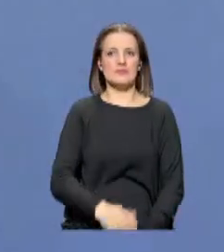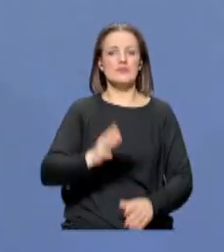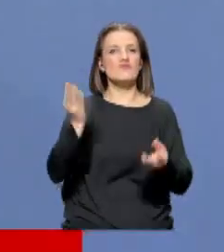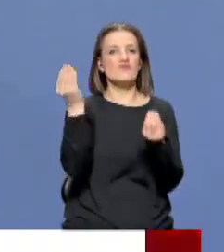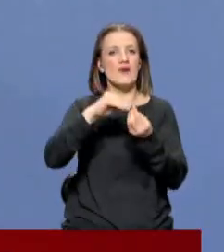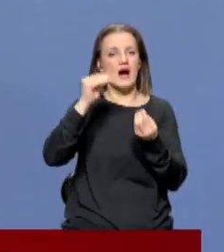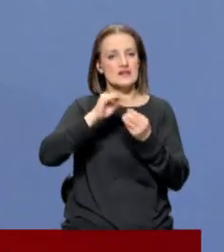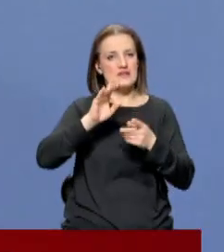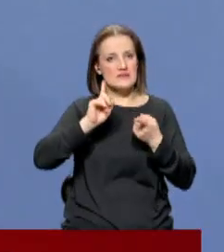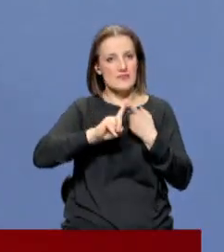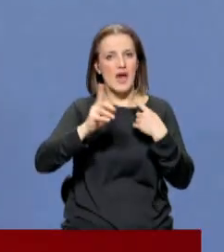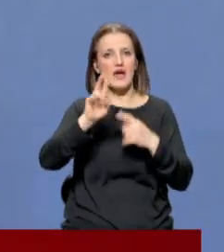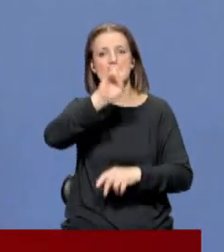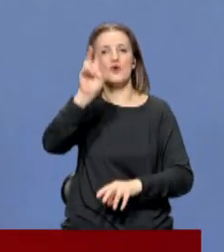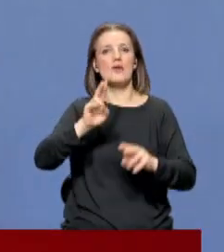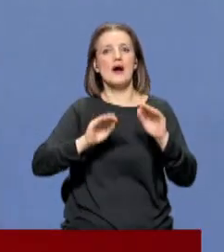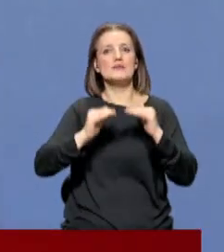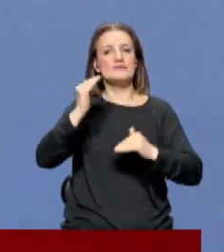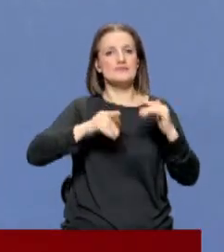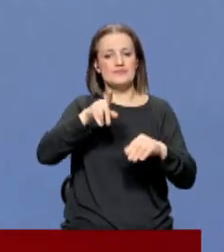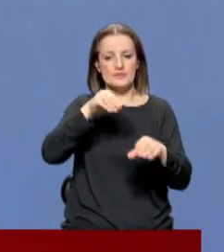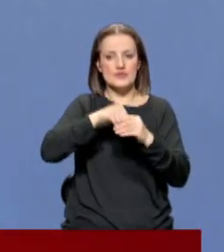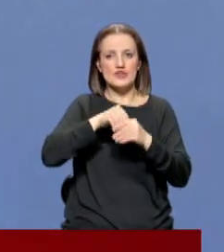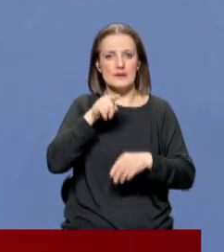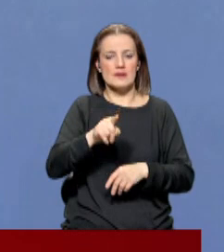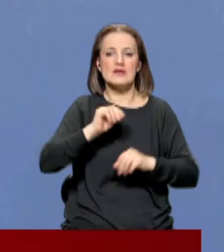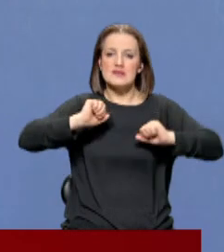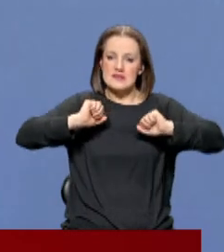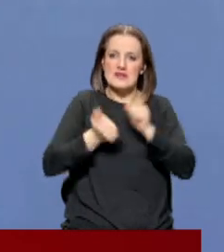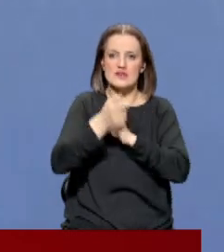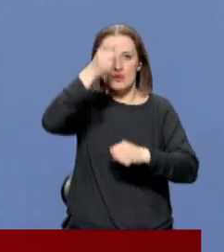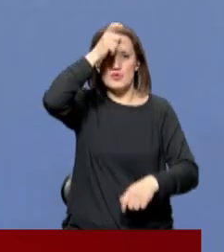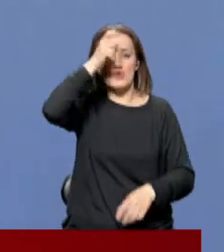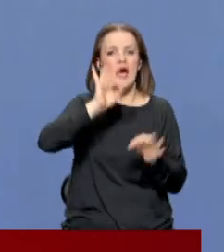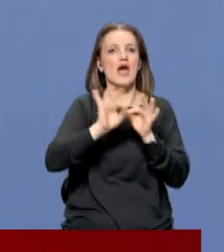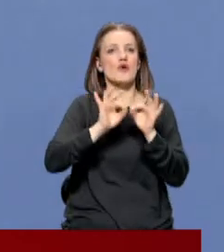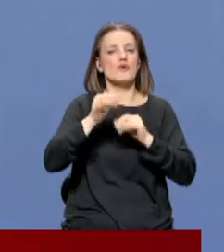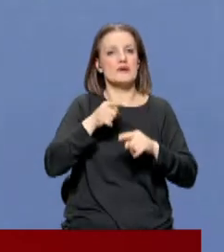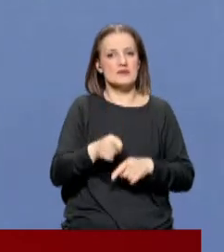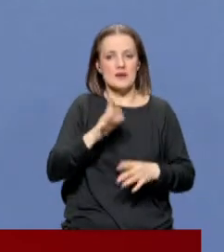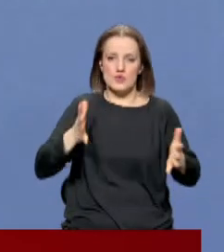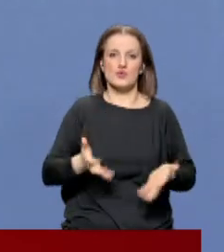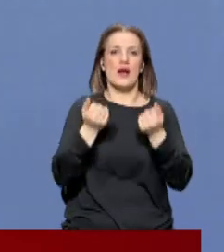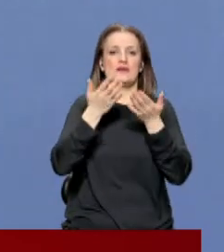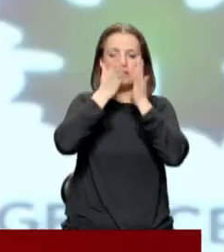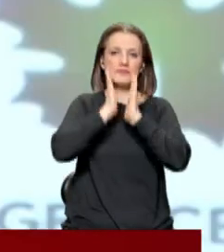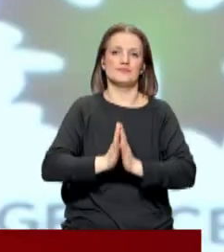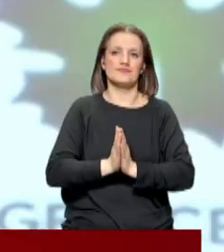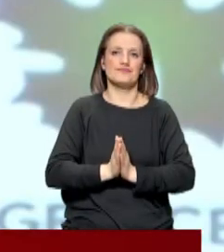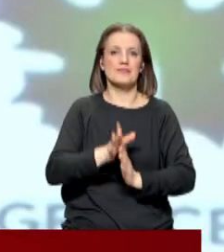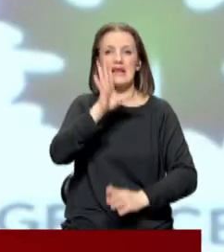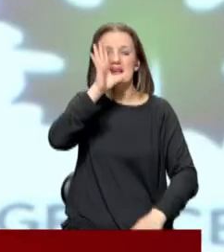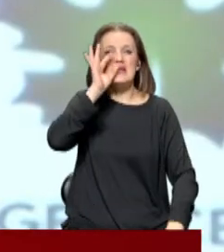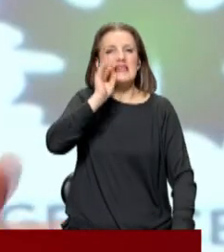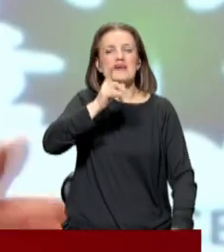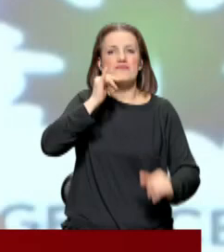Faiz ve kur odağında sığ bir alanın içerisinde sıkışan Türkiye ekonomisini kurtardık elhamdülillah. Kim o